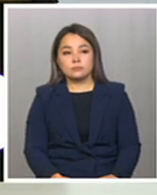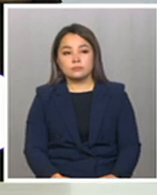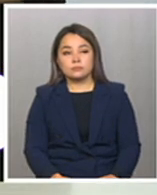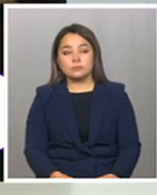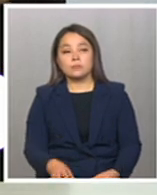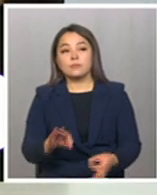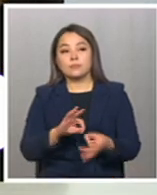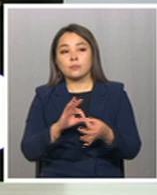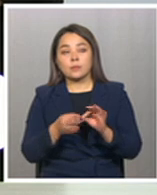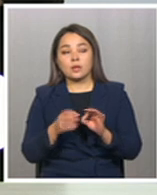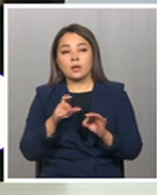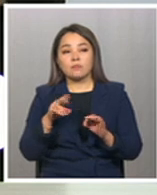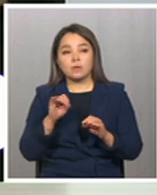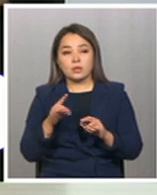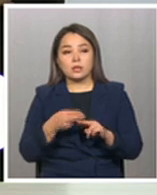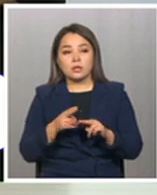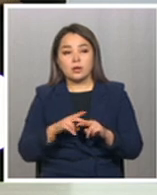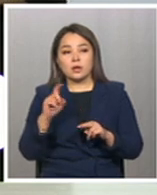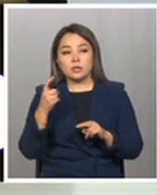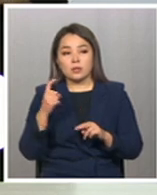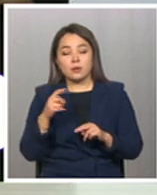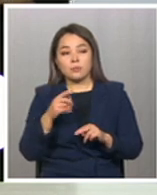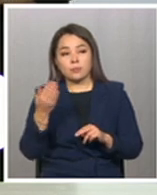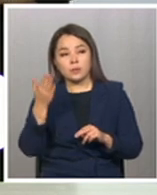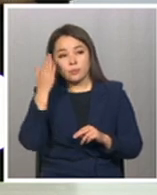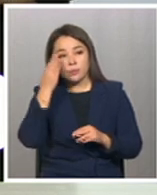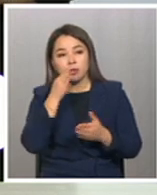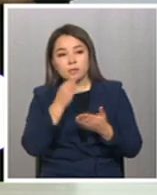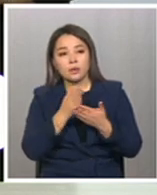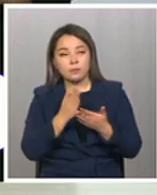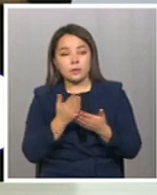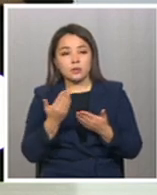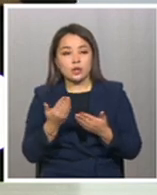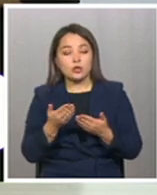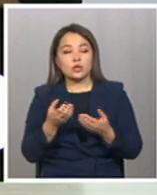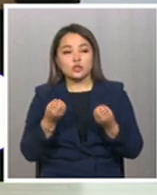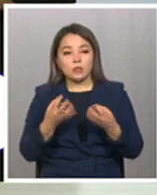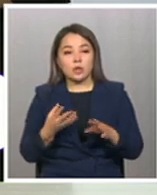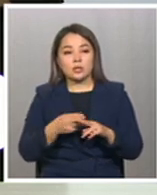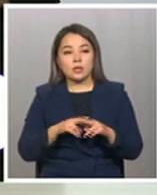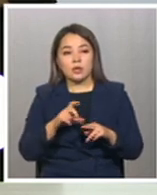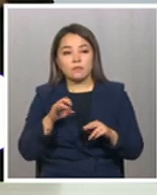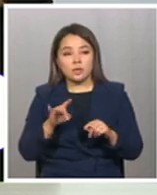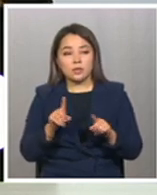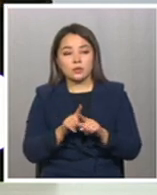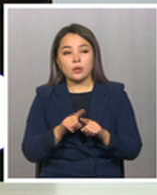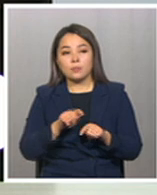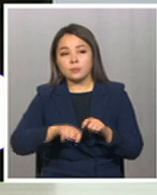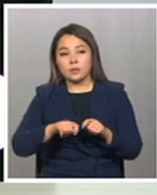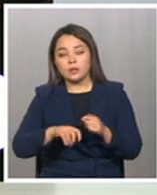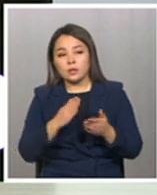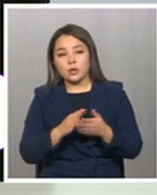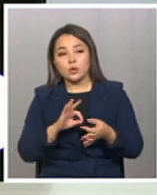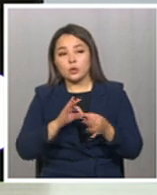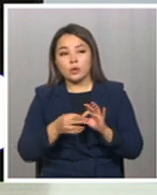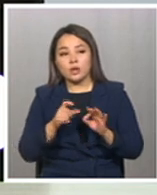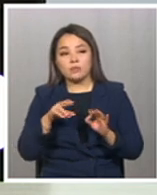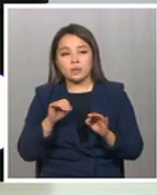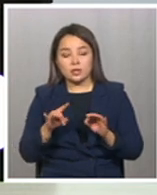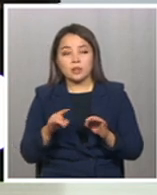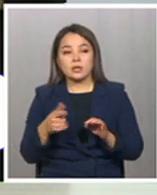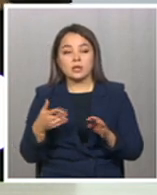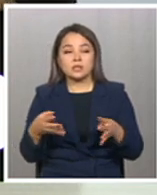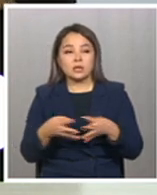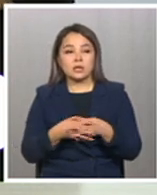Күрделі эфирлердің химиялық қасиетіне тоқталып өтейік. Жай эфирлермен салыстырған кезде күрделі эфирлер